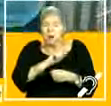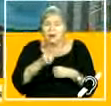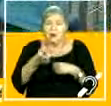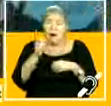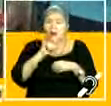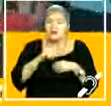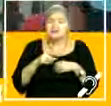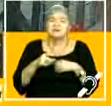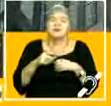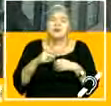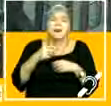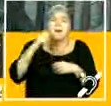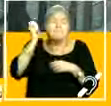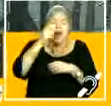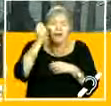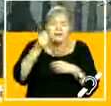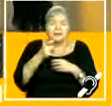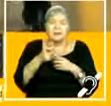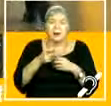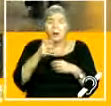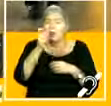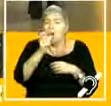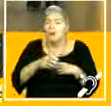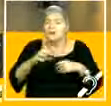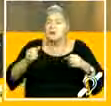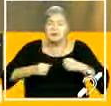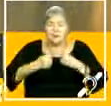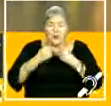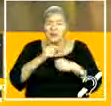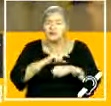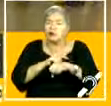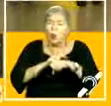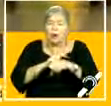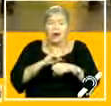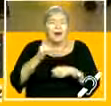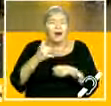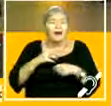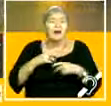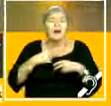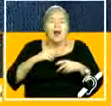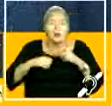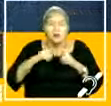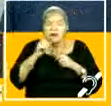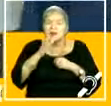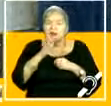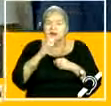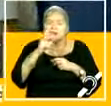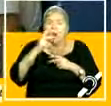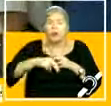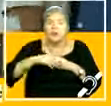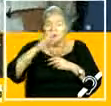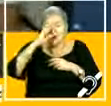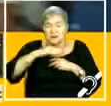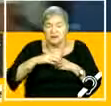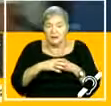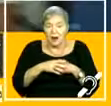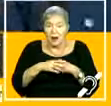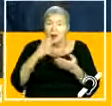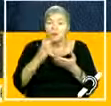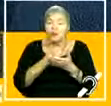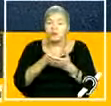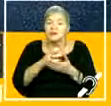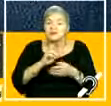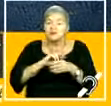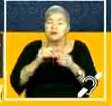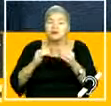trebuie să meargă tocmai în Mexic. Oamenii sunt îngroziți de orele pe care le-au trăit în Israel în ultimele zile. Povestesc despre cum